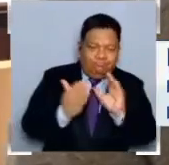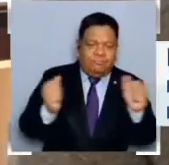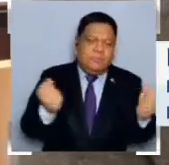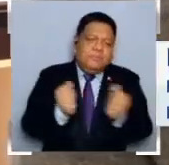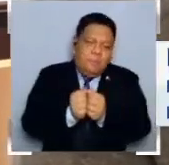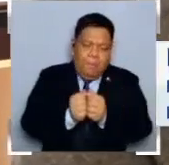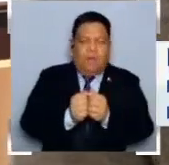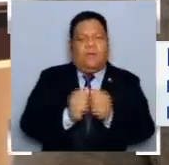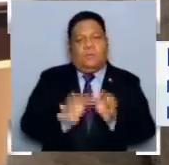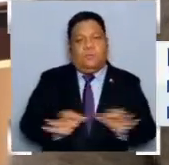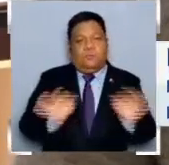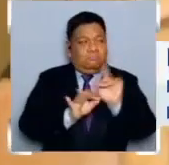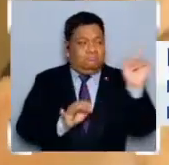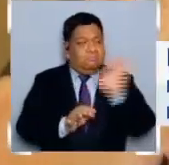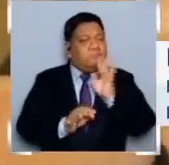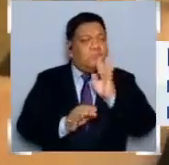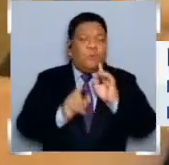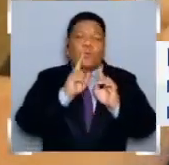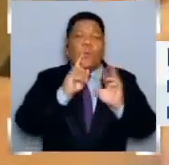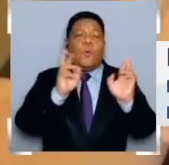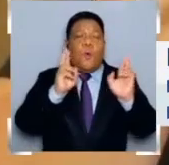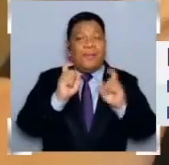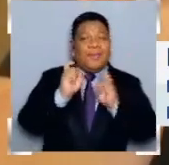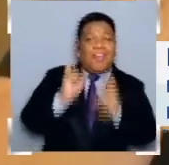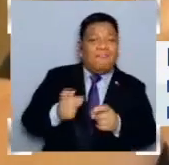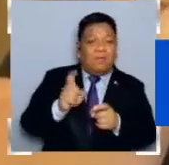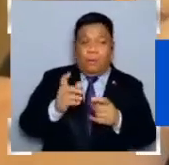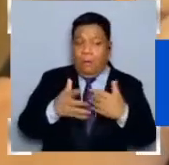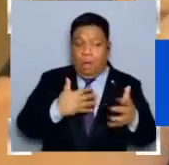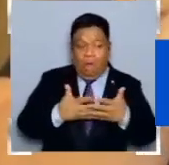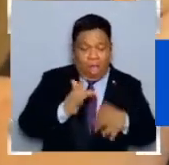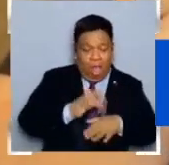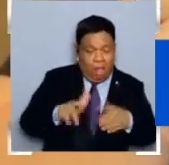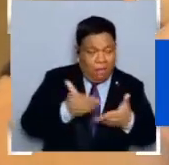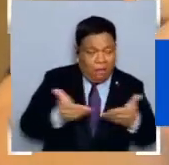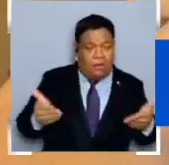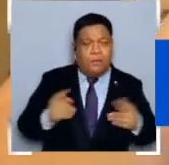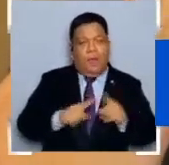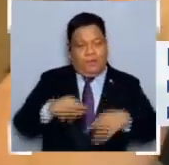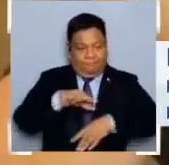inaasahan nilang regalo kahit walang dala. Diwa at katawan.